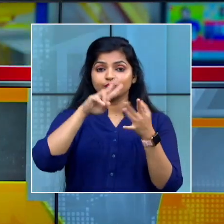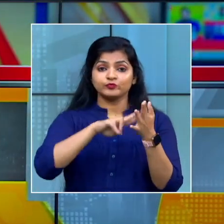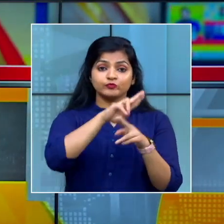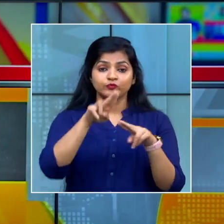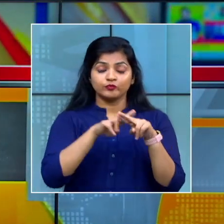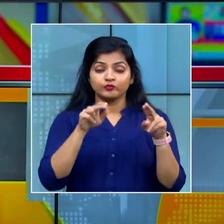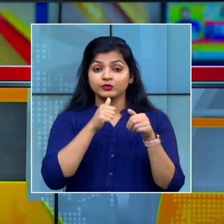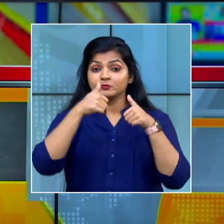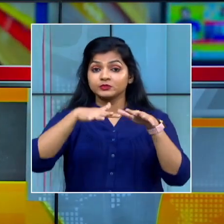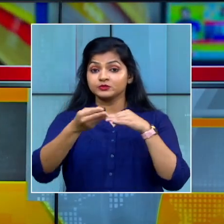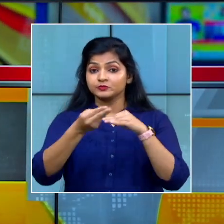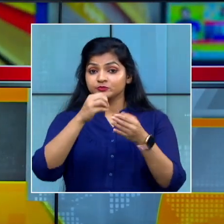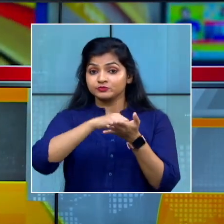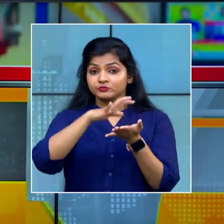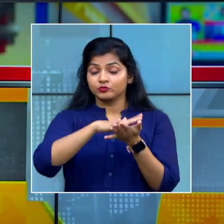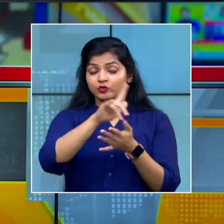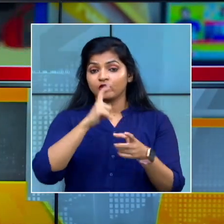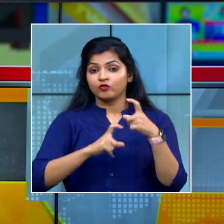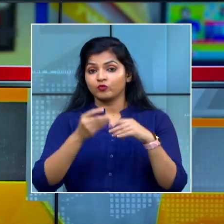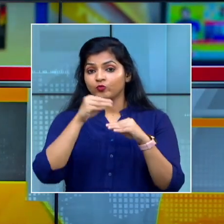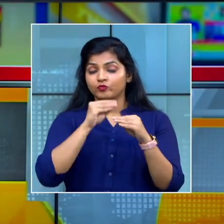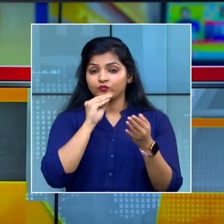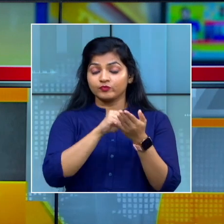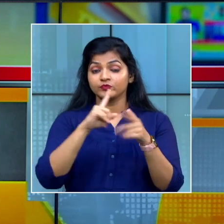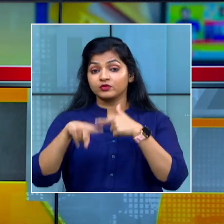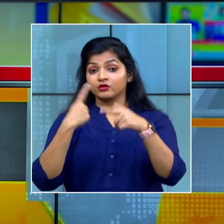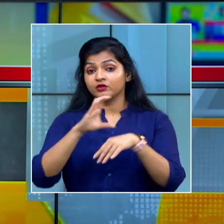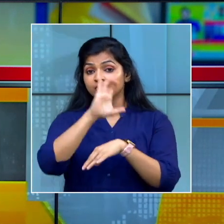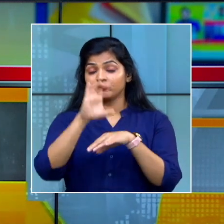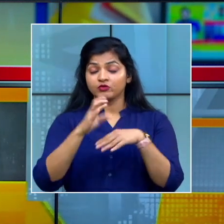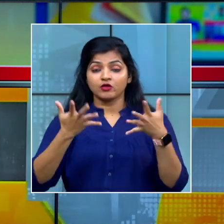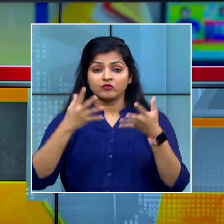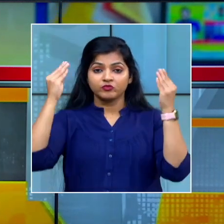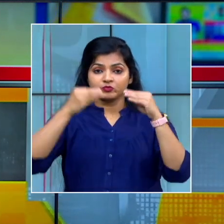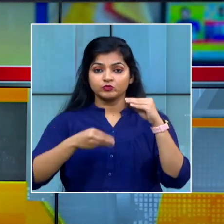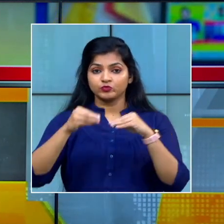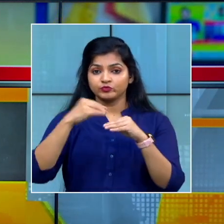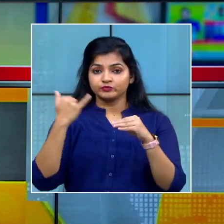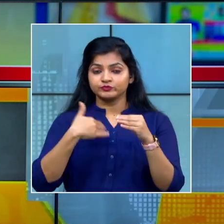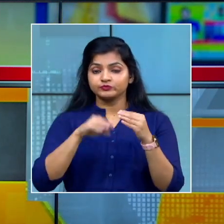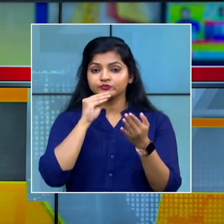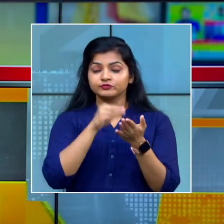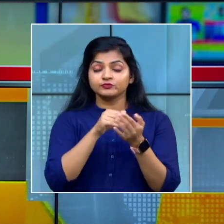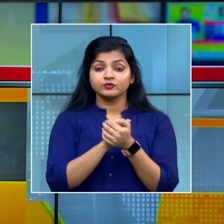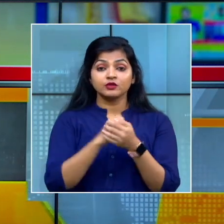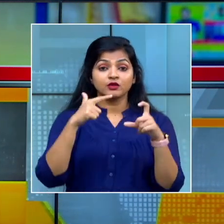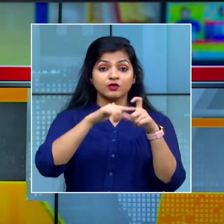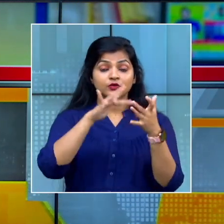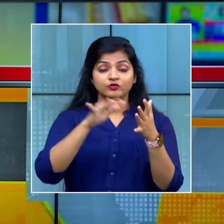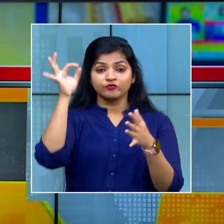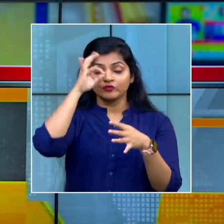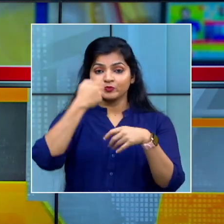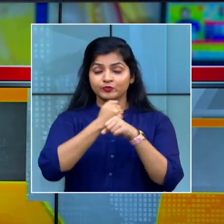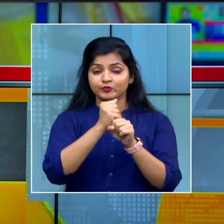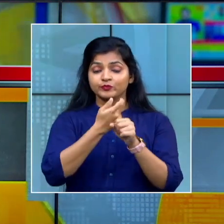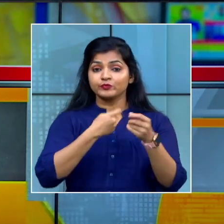തീരമേഖലകൾക്ക് പ്രത്യേക ജാഗ്രതാ നിർദ്ദേശമുണ്ട്. നാളെ വൈകിട്ടോടുകൂടി മഴ അതിശക്തമാകും എന്നാണ് മുന്നറിയിപ്പ്. കൊച്ചിയിലെ സിനിമാ നിർമ്മാണ വിതരണ സ്ഥാപനങ്ങളിൽ